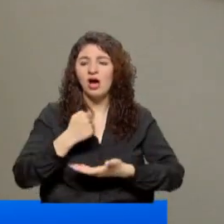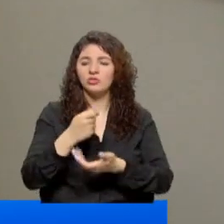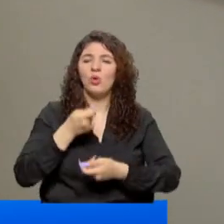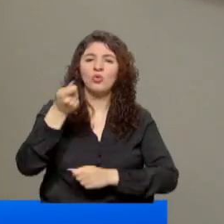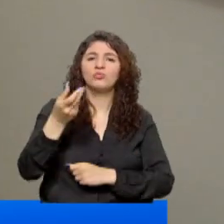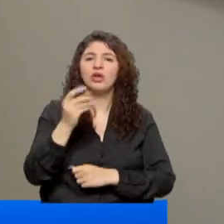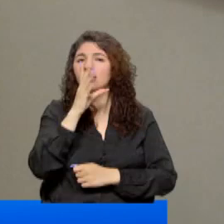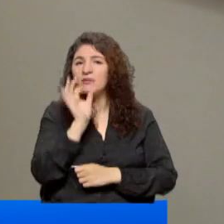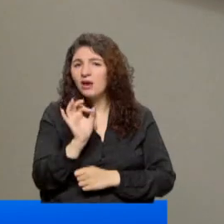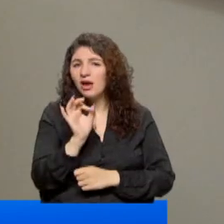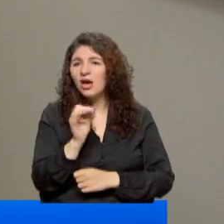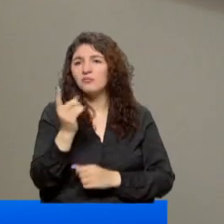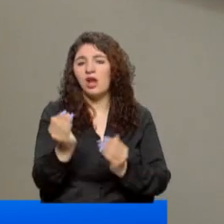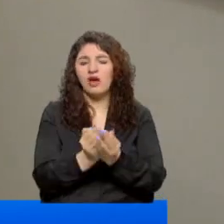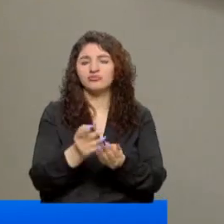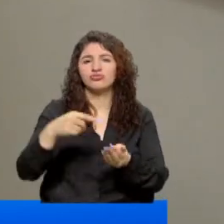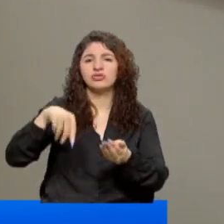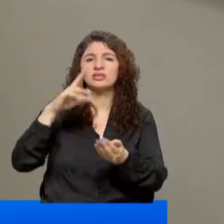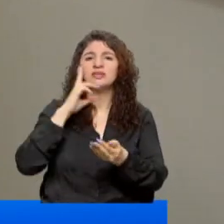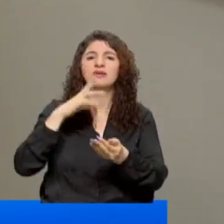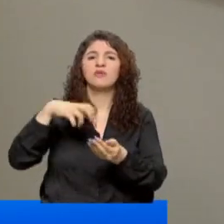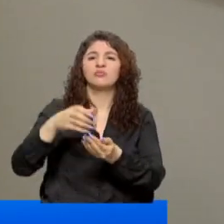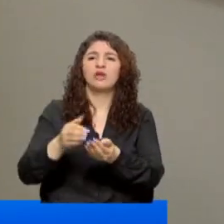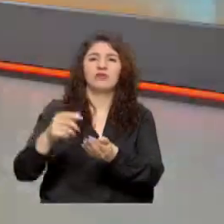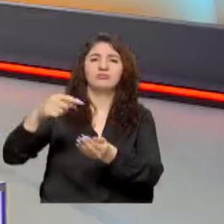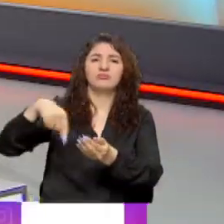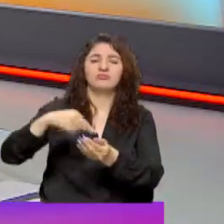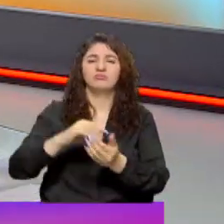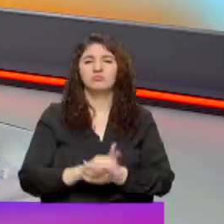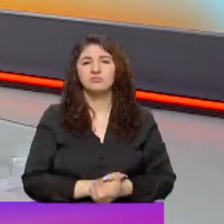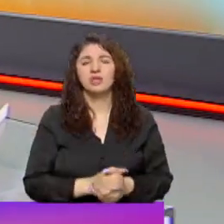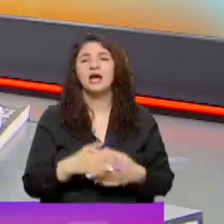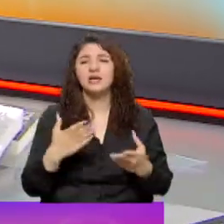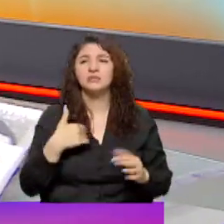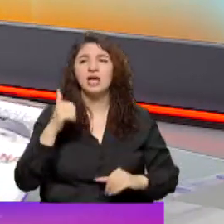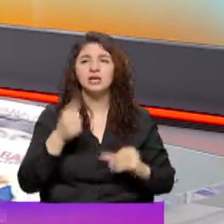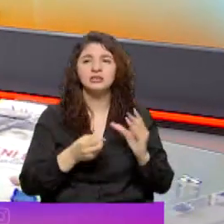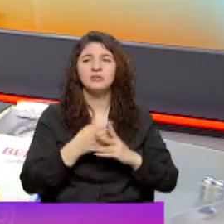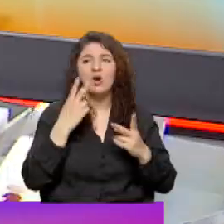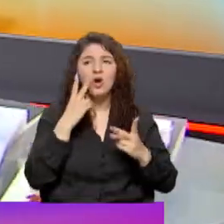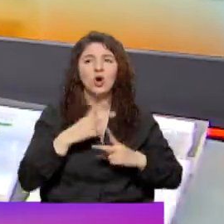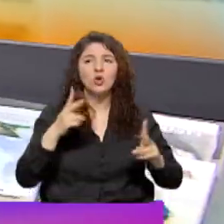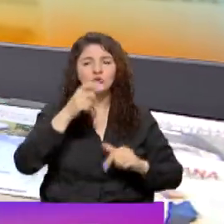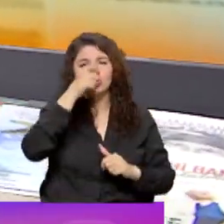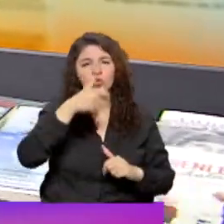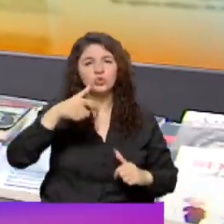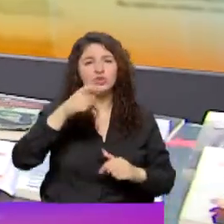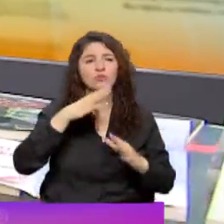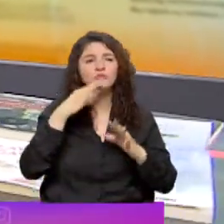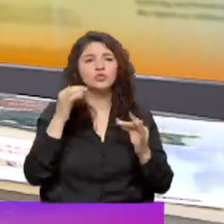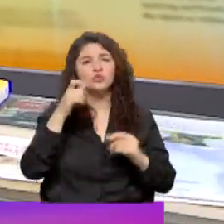hazineden Ödemiş oluruz kime bir avuç insana zengin kesime hani biz her sabah Özgür Türkiye